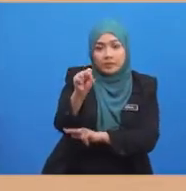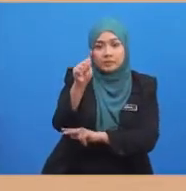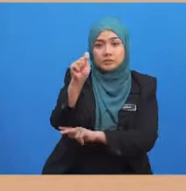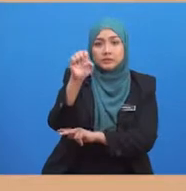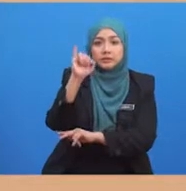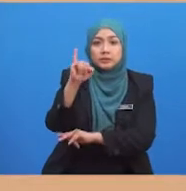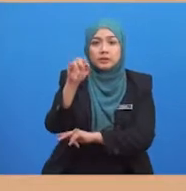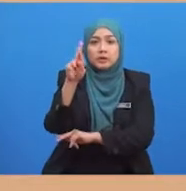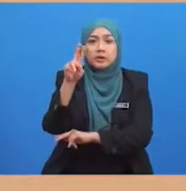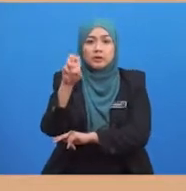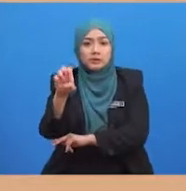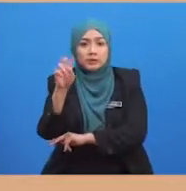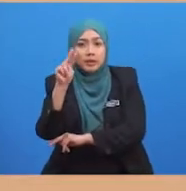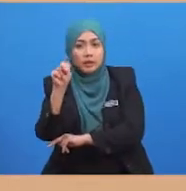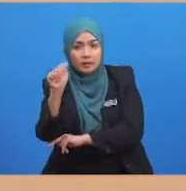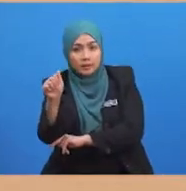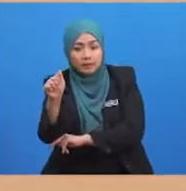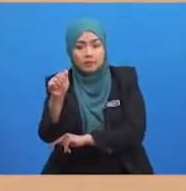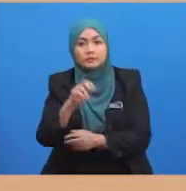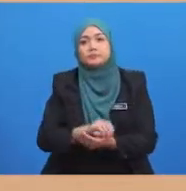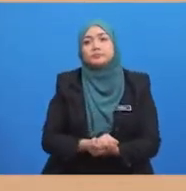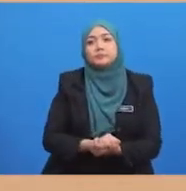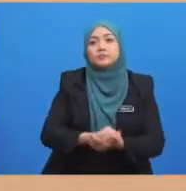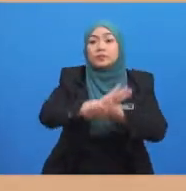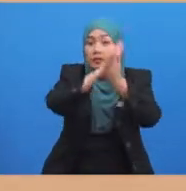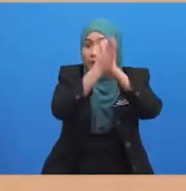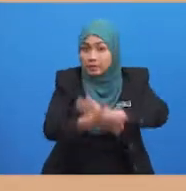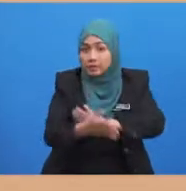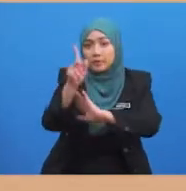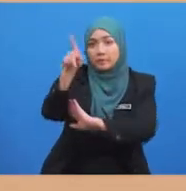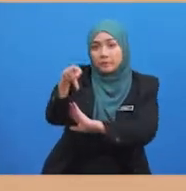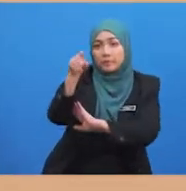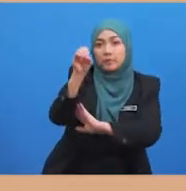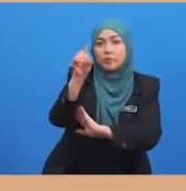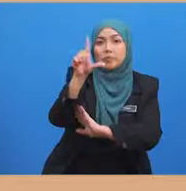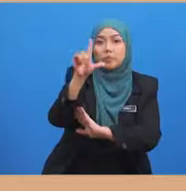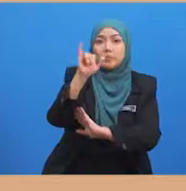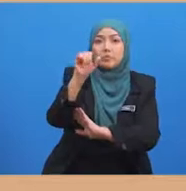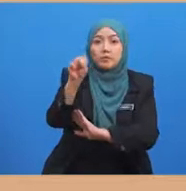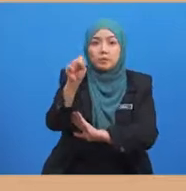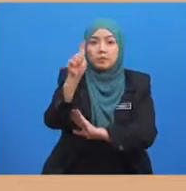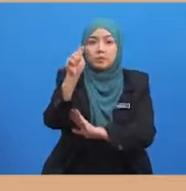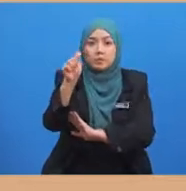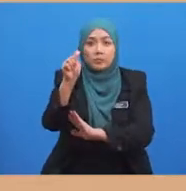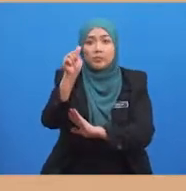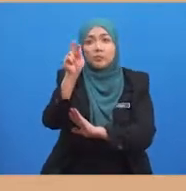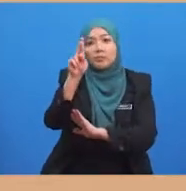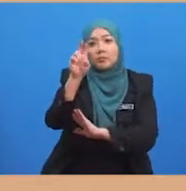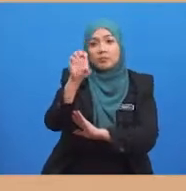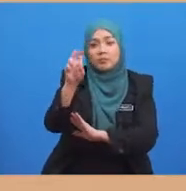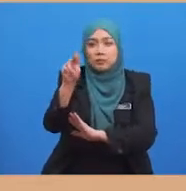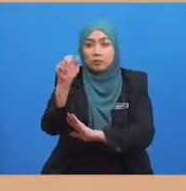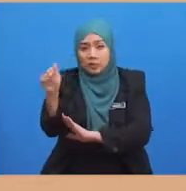proses pempolimeran dan menghasilkan polistirena. Antara produk yang diperbuat